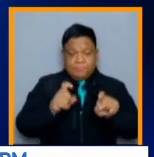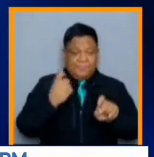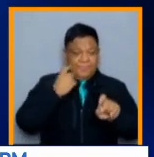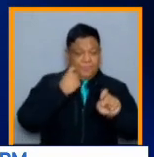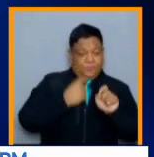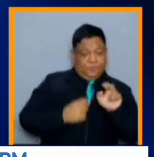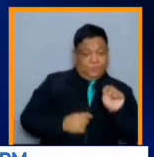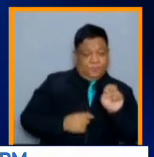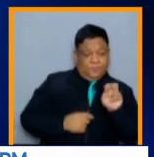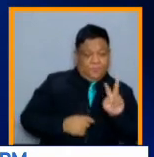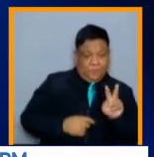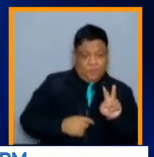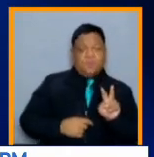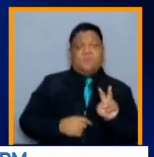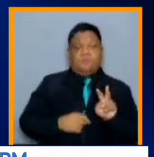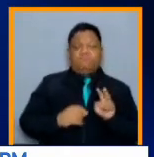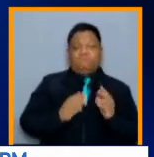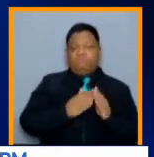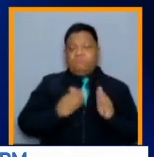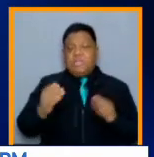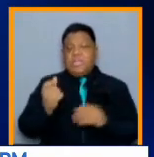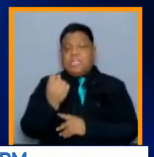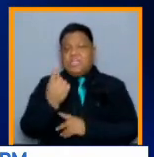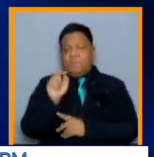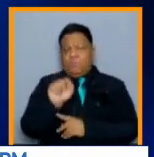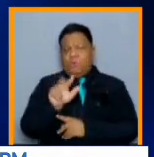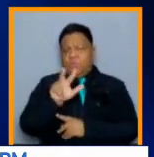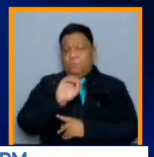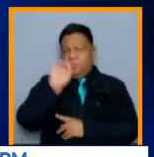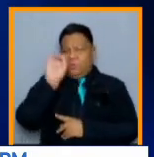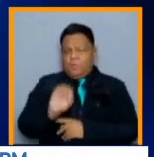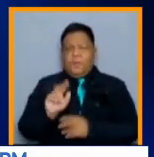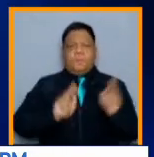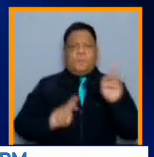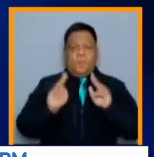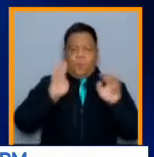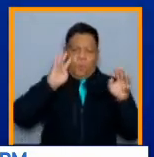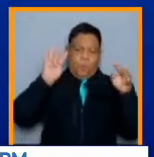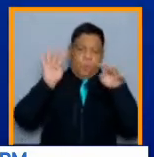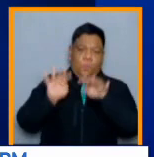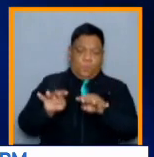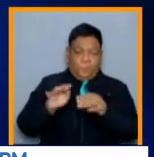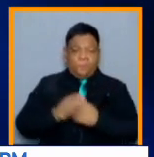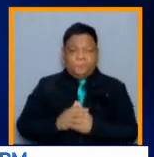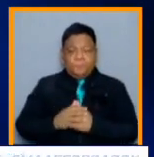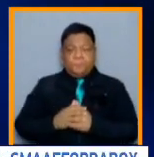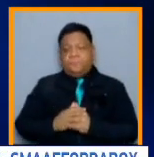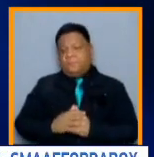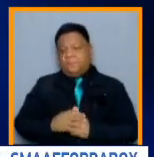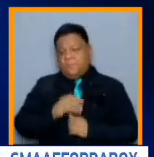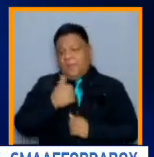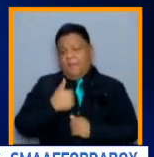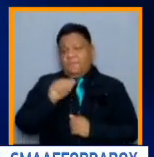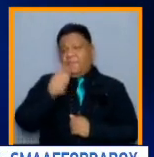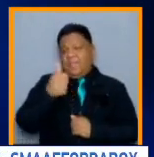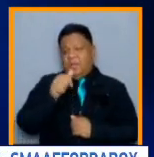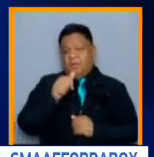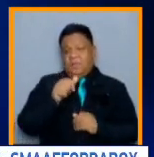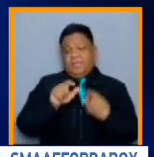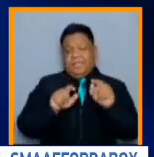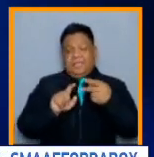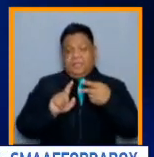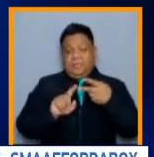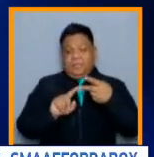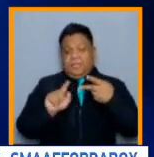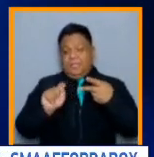ng 11.3% total day people audience share, habang 10.5% lamang ang TV5 at 4.1%